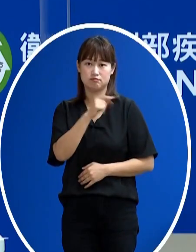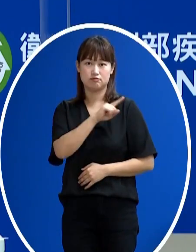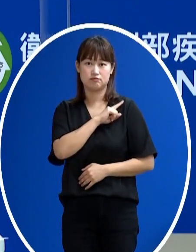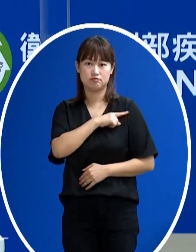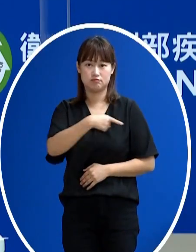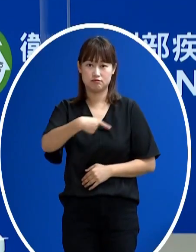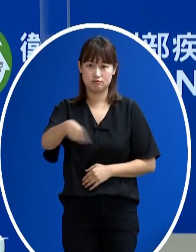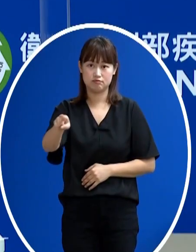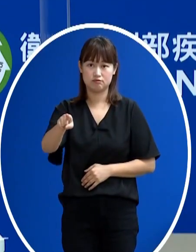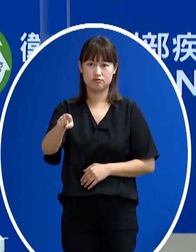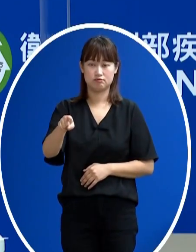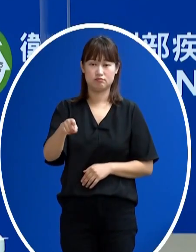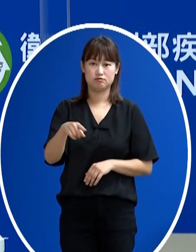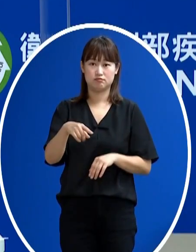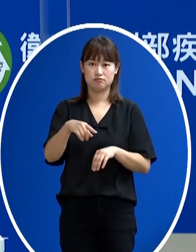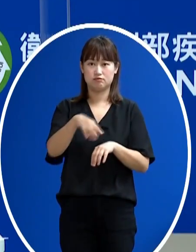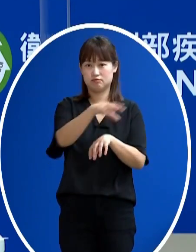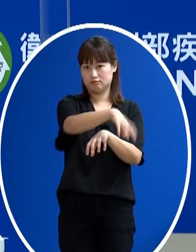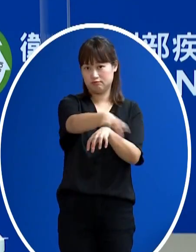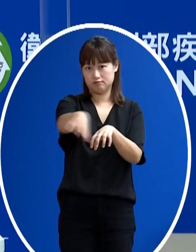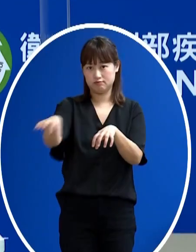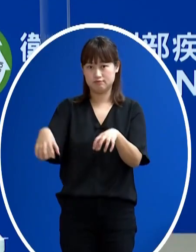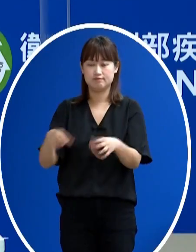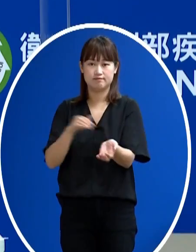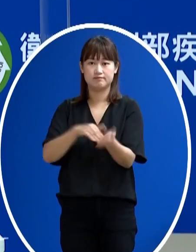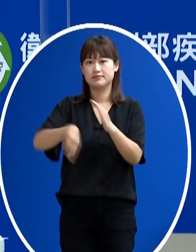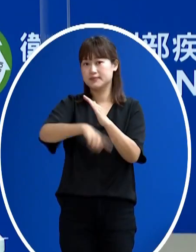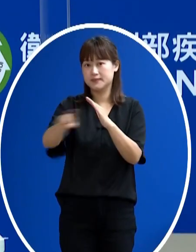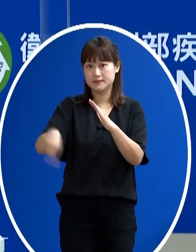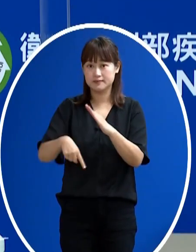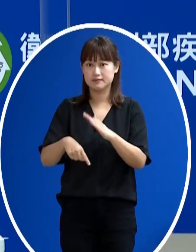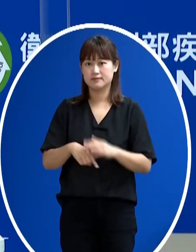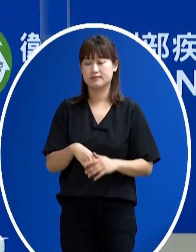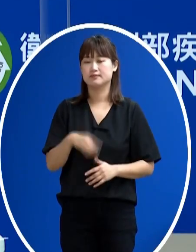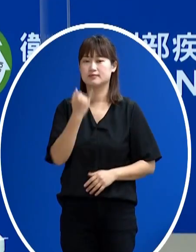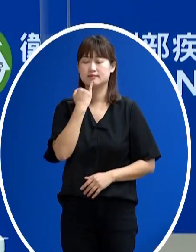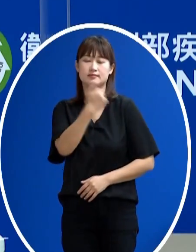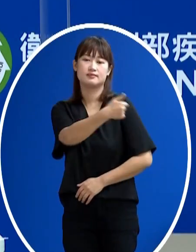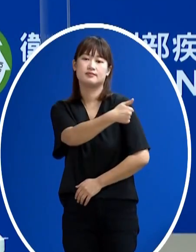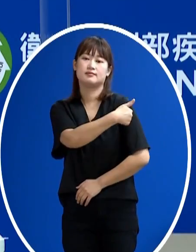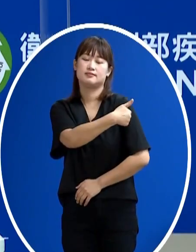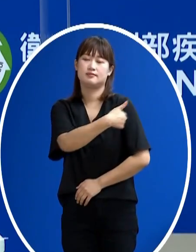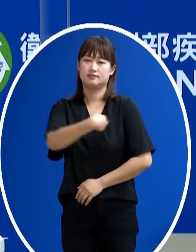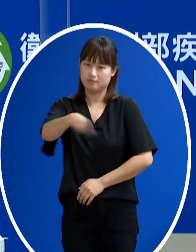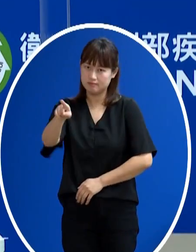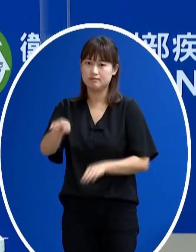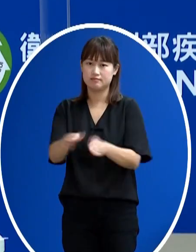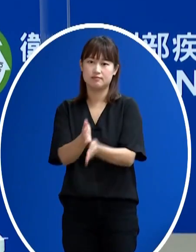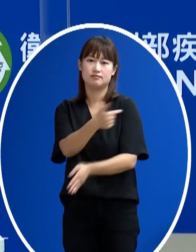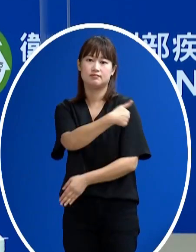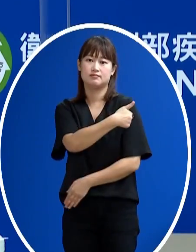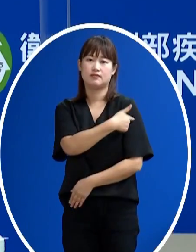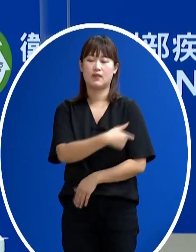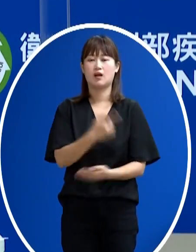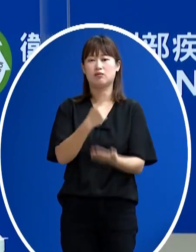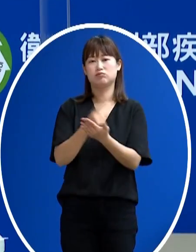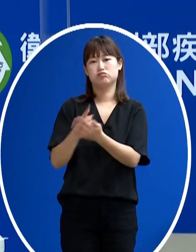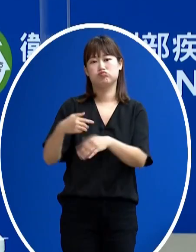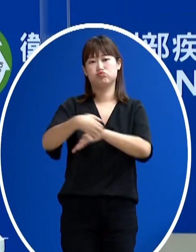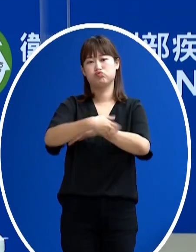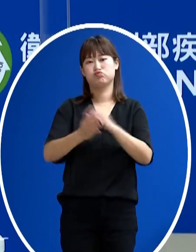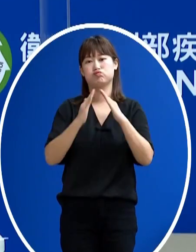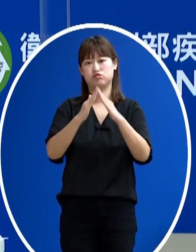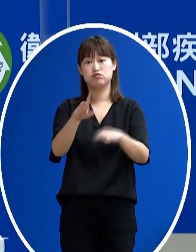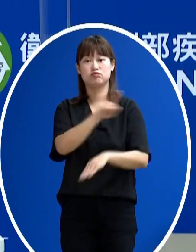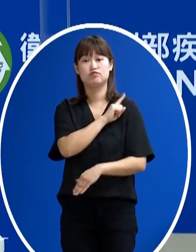个各地的这个医疗院所去接种。那各个县市他们有各种不同的做法，